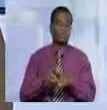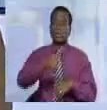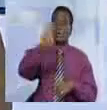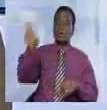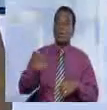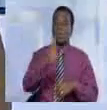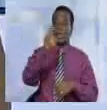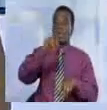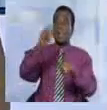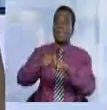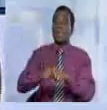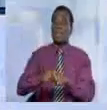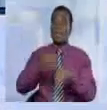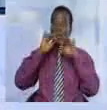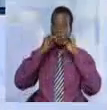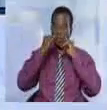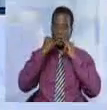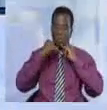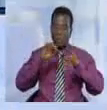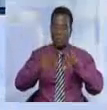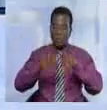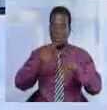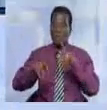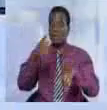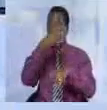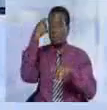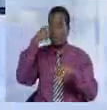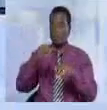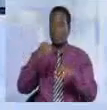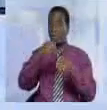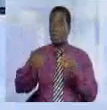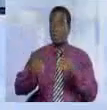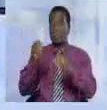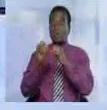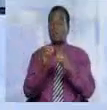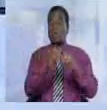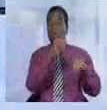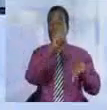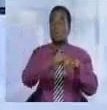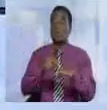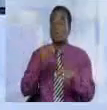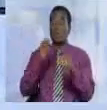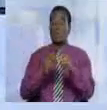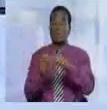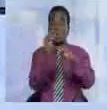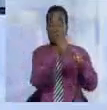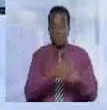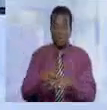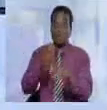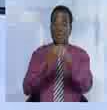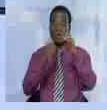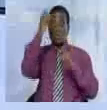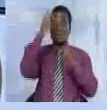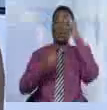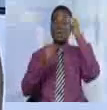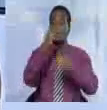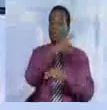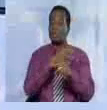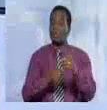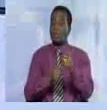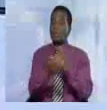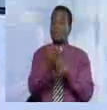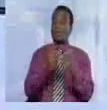Utiliser les applications informatiques comme outil d'organisation, de planification, de suivi, évaluation, de gestion